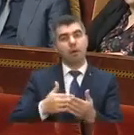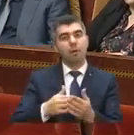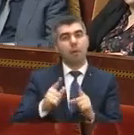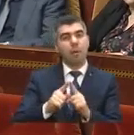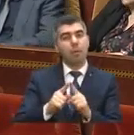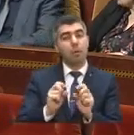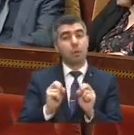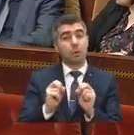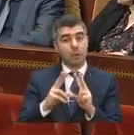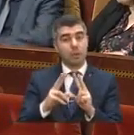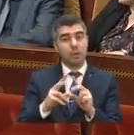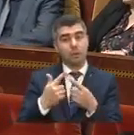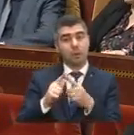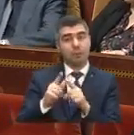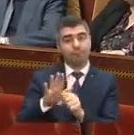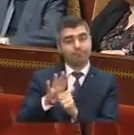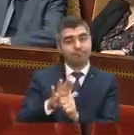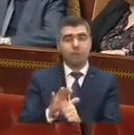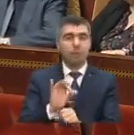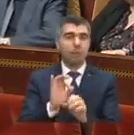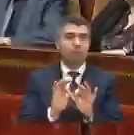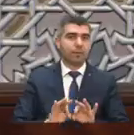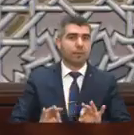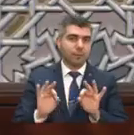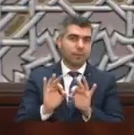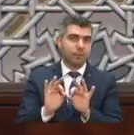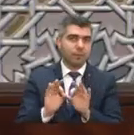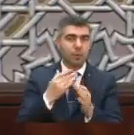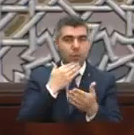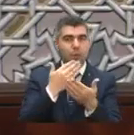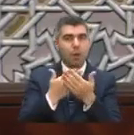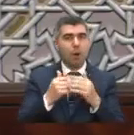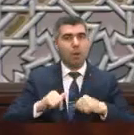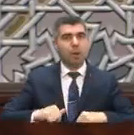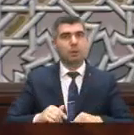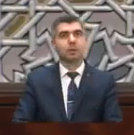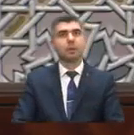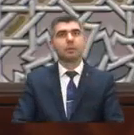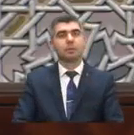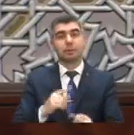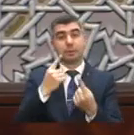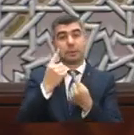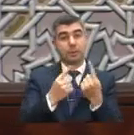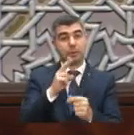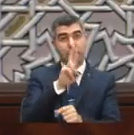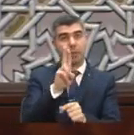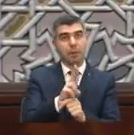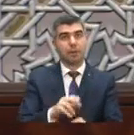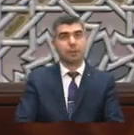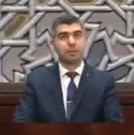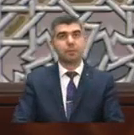على هذه المناطق المهمشة. وشكرا سيد الوزير. شكرا. هل هناك من تعقيب إضافي؟